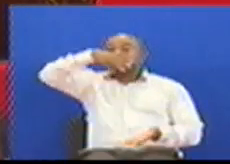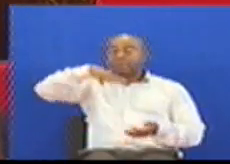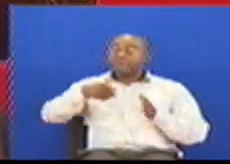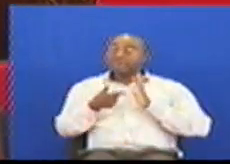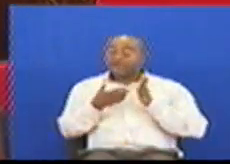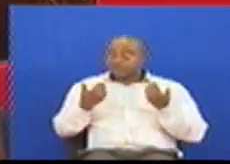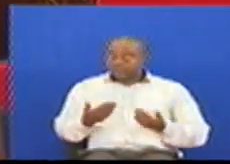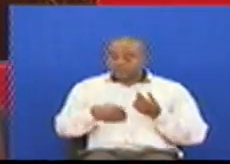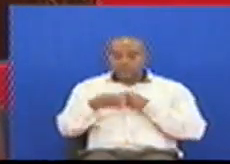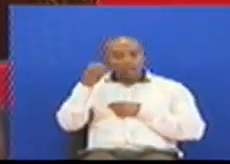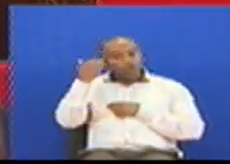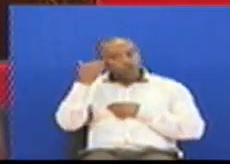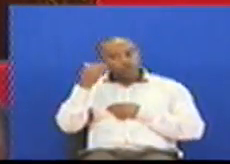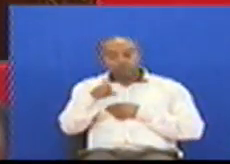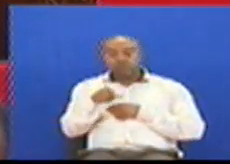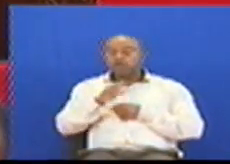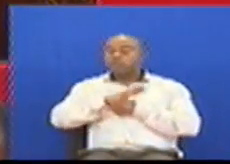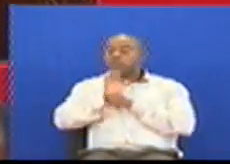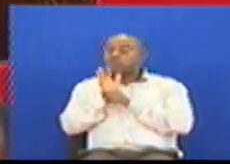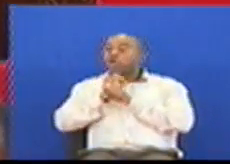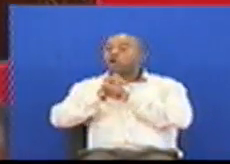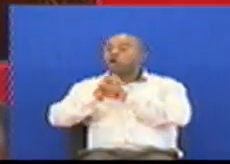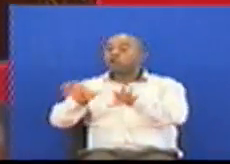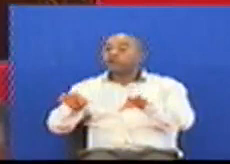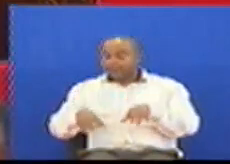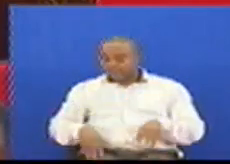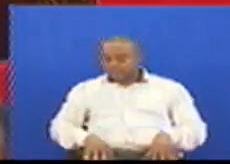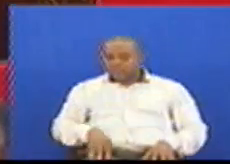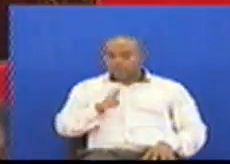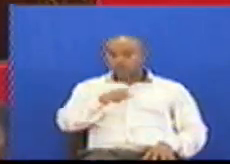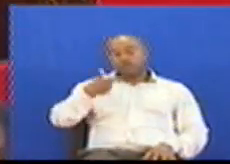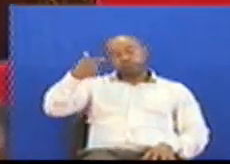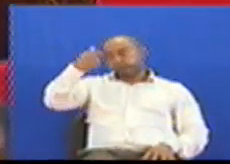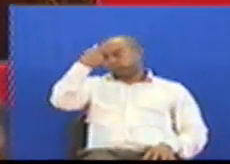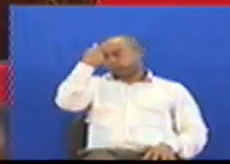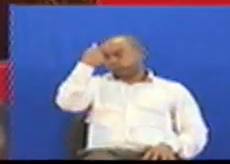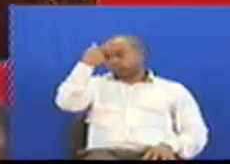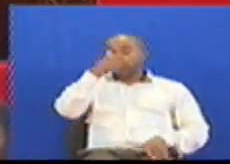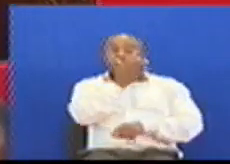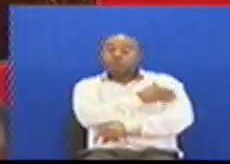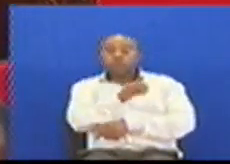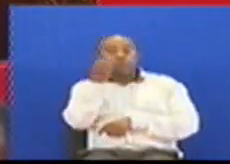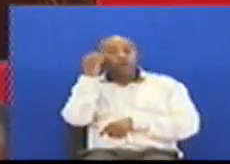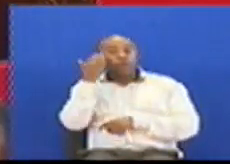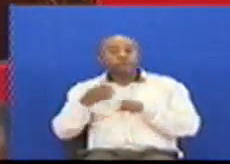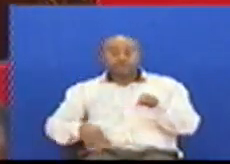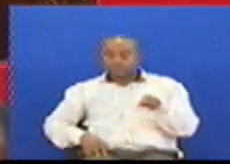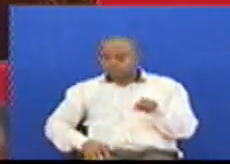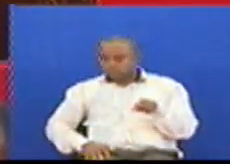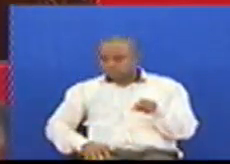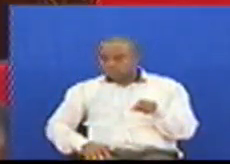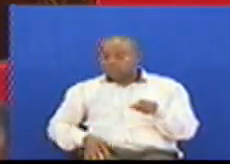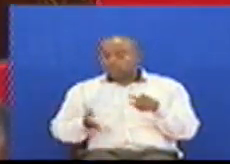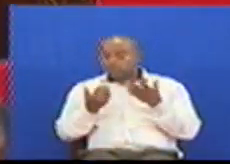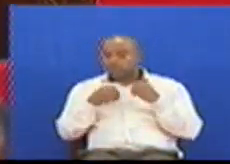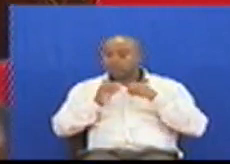corona, watumishi wanahusika na kupima pamoja na kuwahudumia wale ambao tuwaona labda hawa wana maambukizi ya virusi